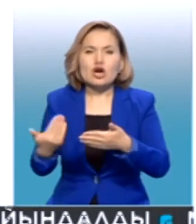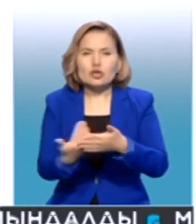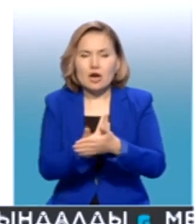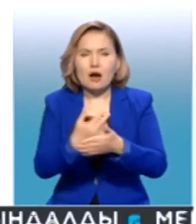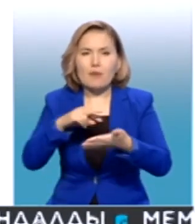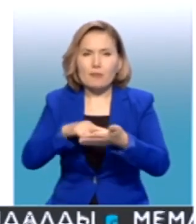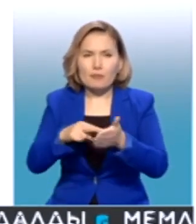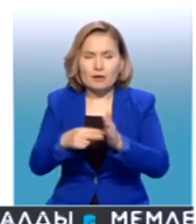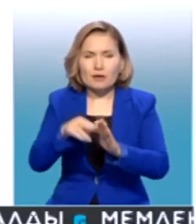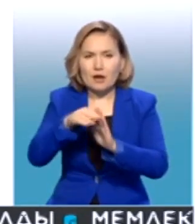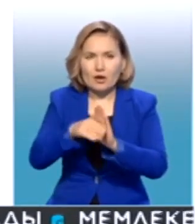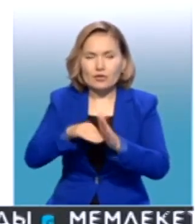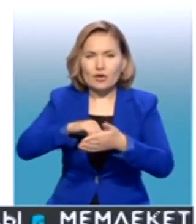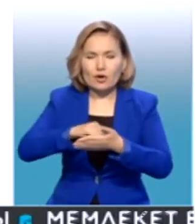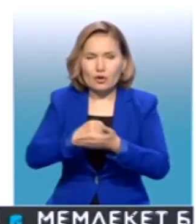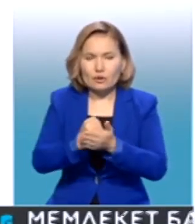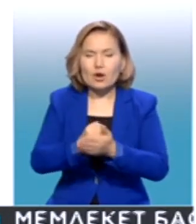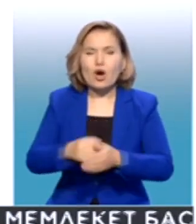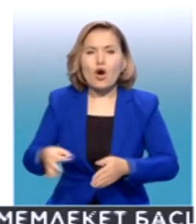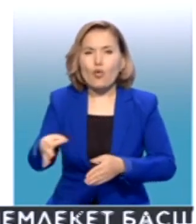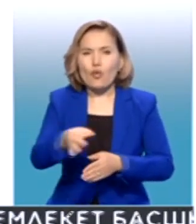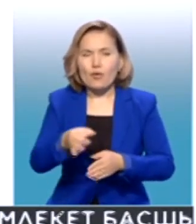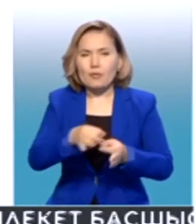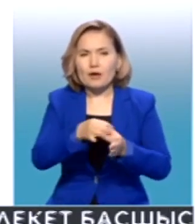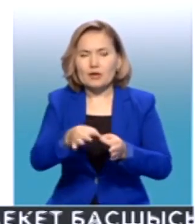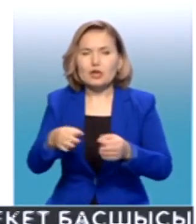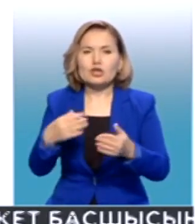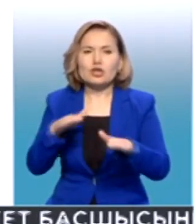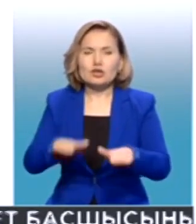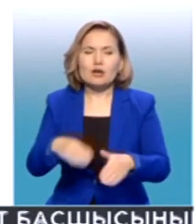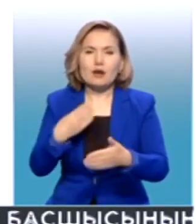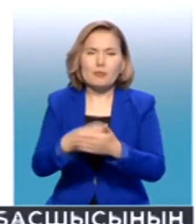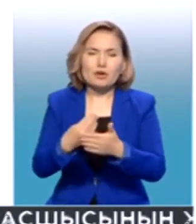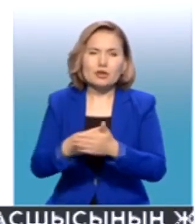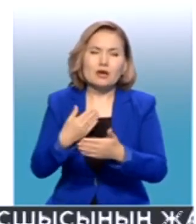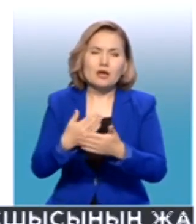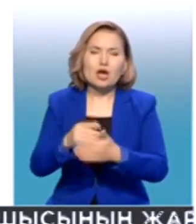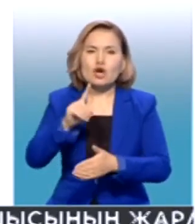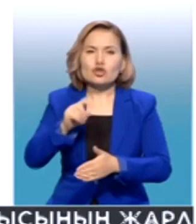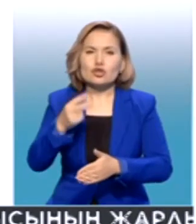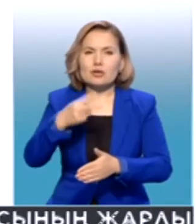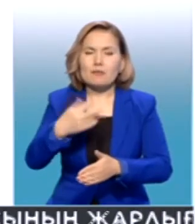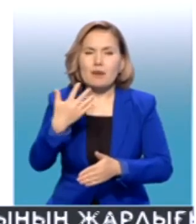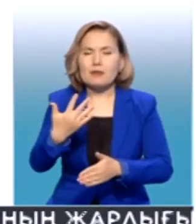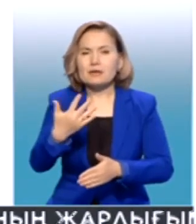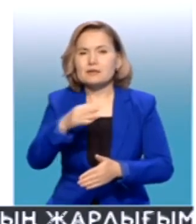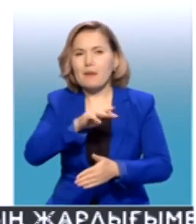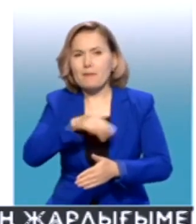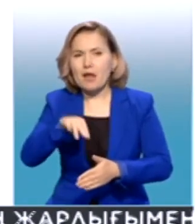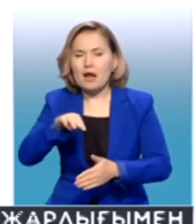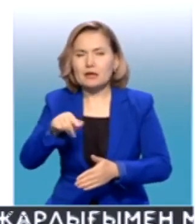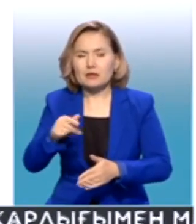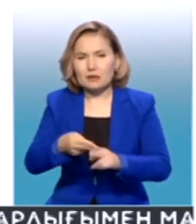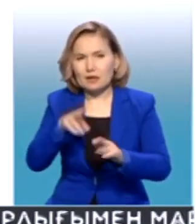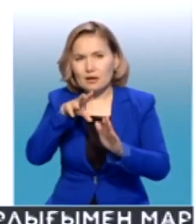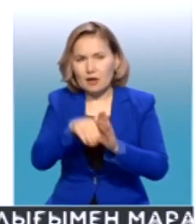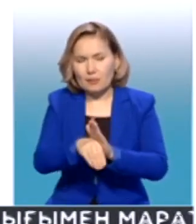қаржыландыру үшін облыстардың жергілікті бюджеттерінде шамамен 125 миллиард теңге, оның